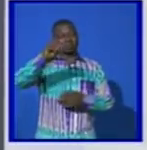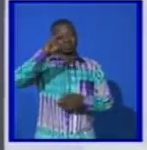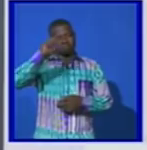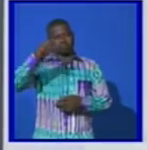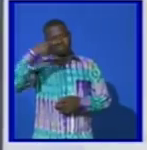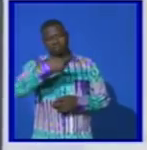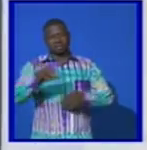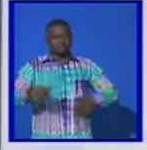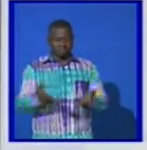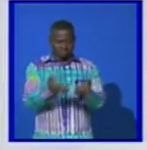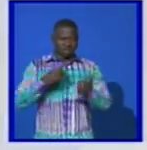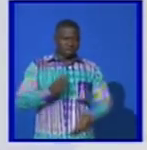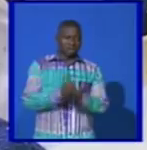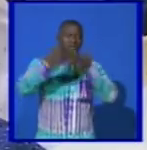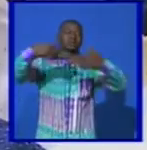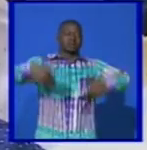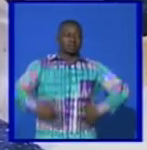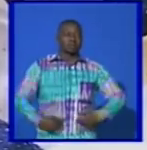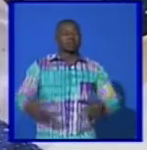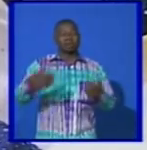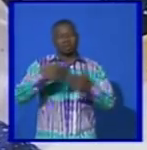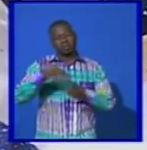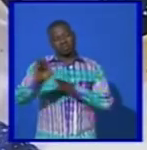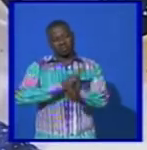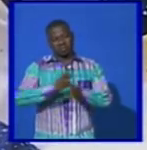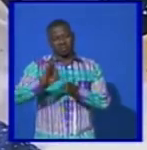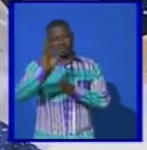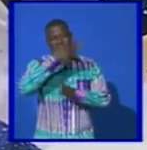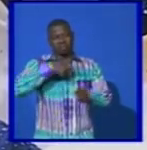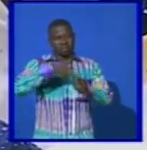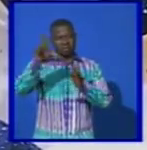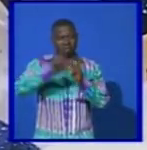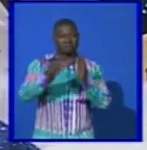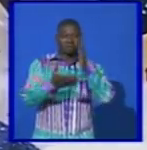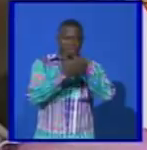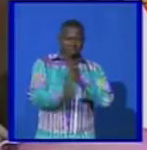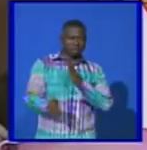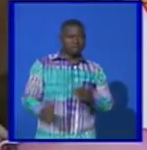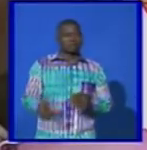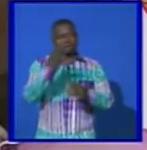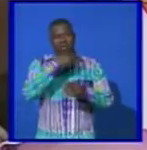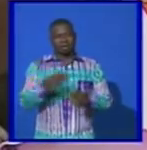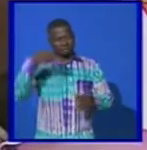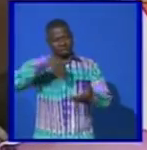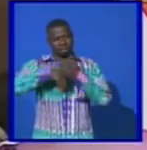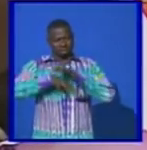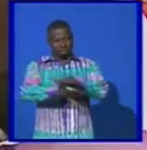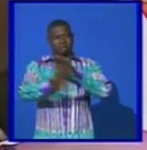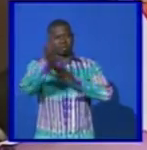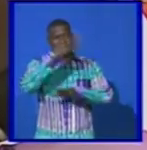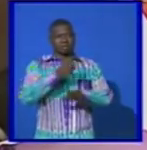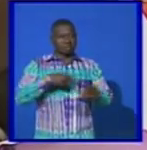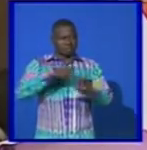aider les jeunes à obtenir une formation professionnelle de qualité assortie d'une insertion socio-professionnelle avec un emploi